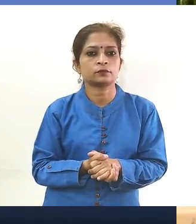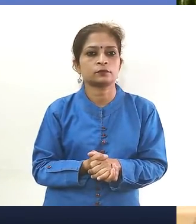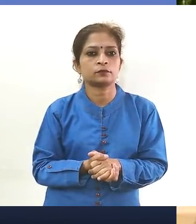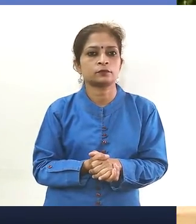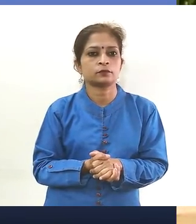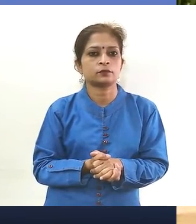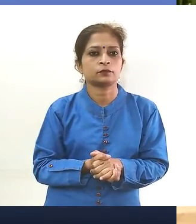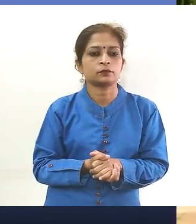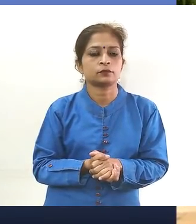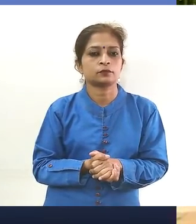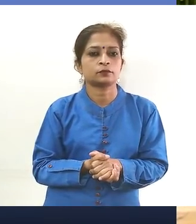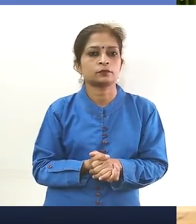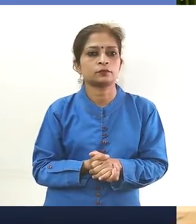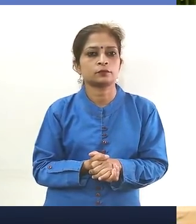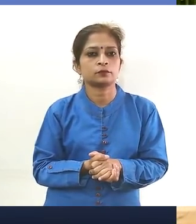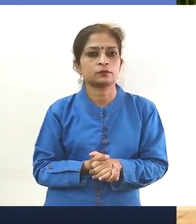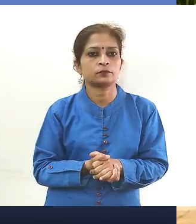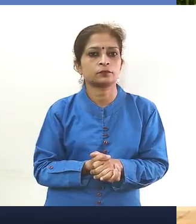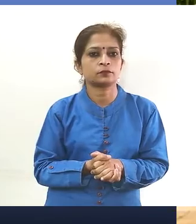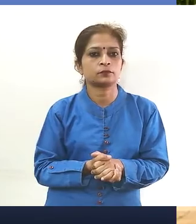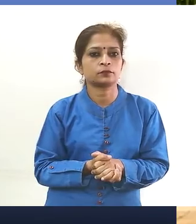कर देना